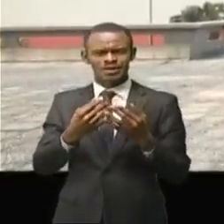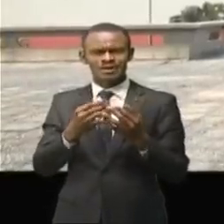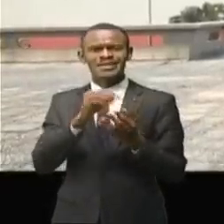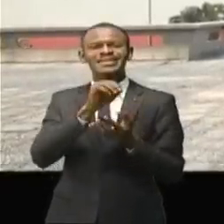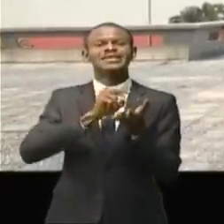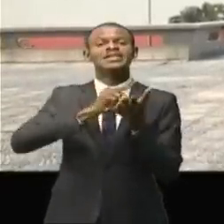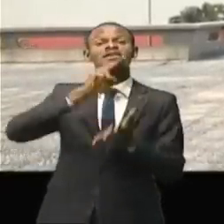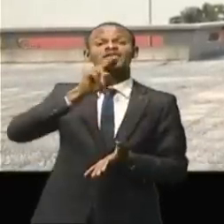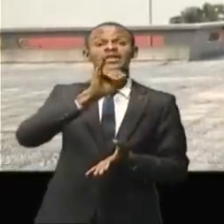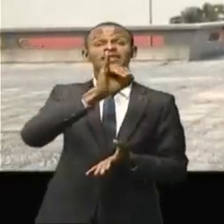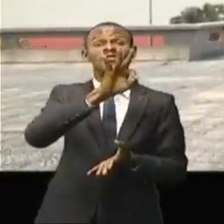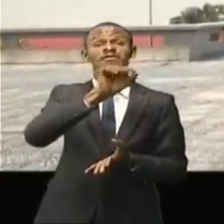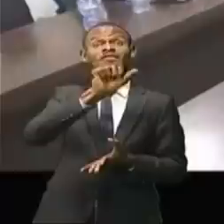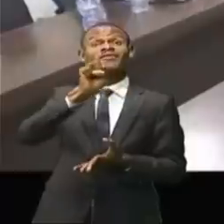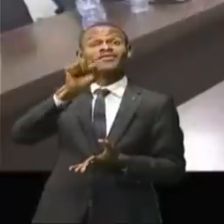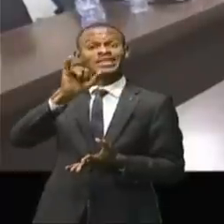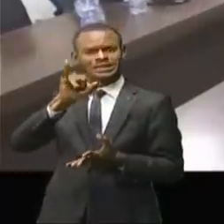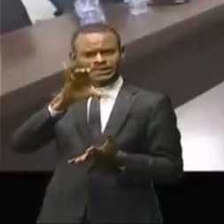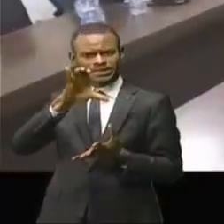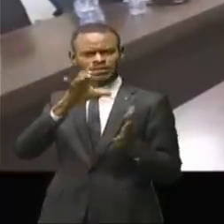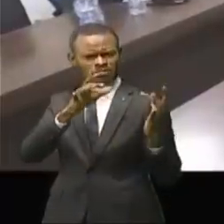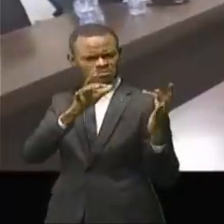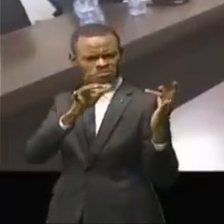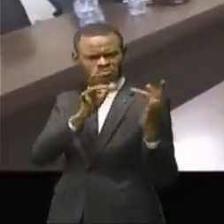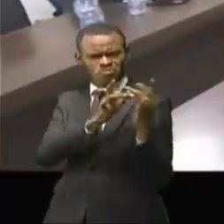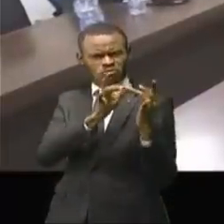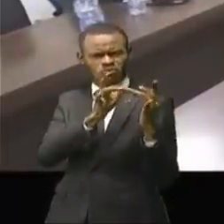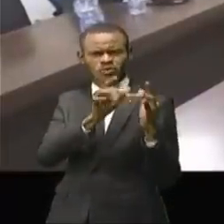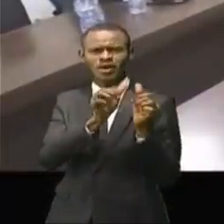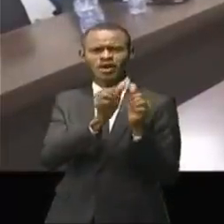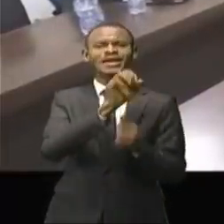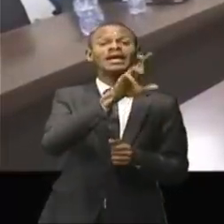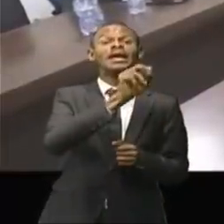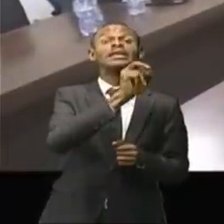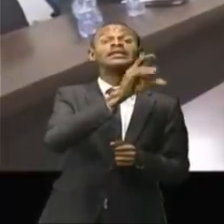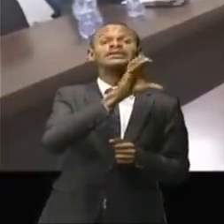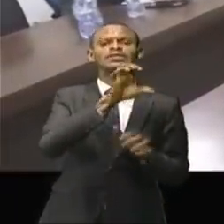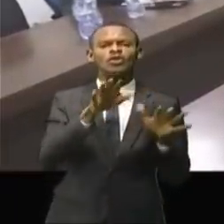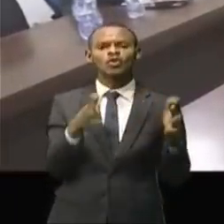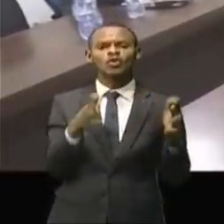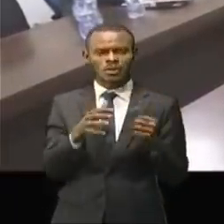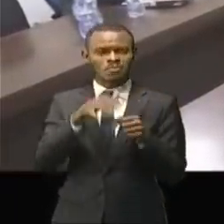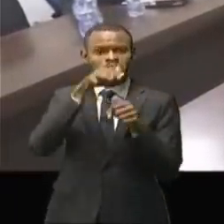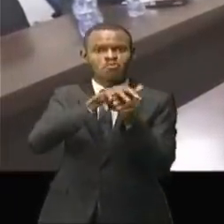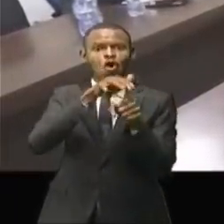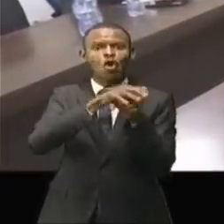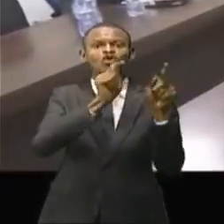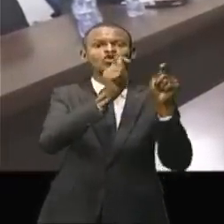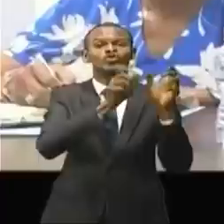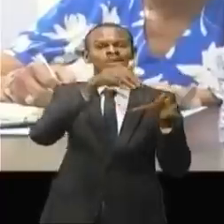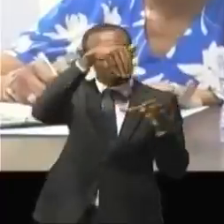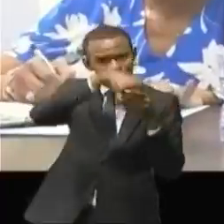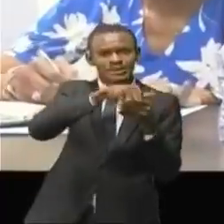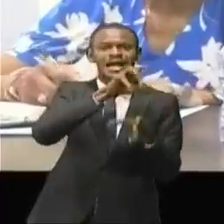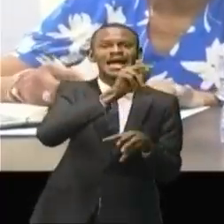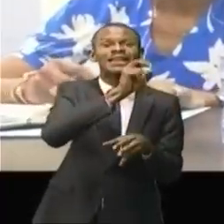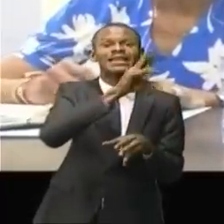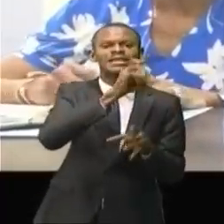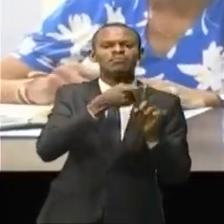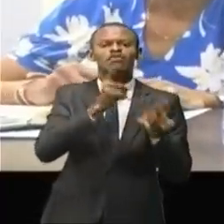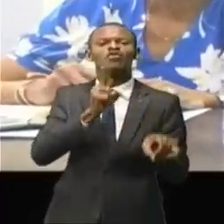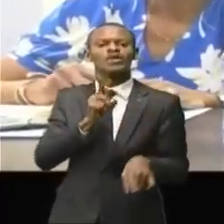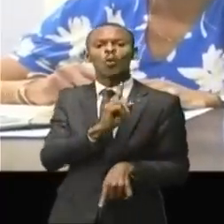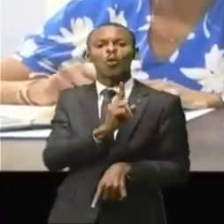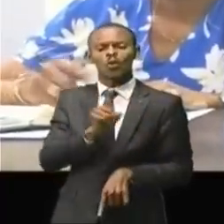la majorité de ces journalistes sont des produits de cette institution universitaire et c'est dans ce cadre que